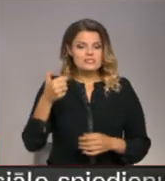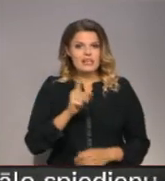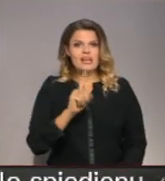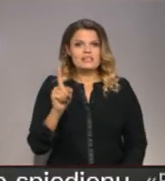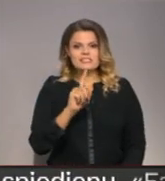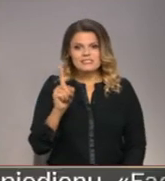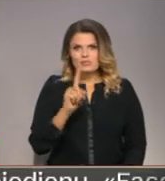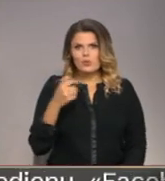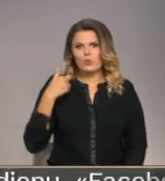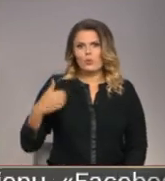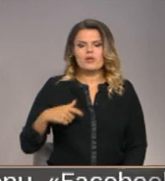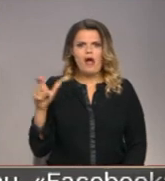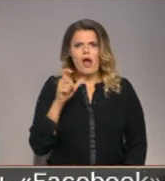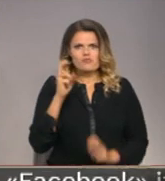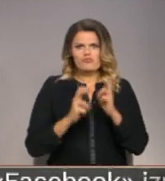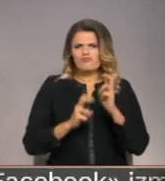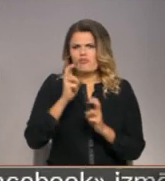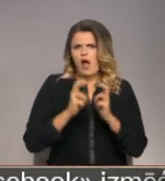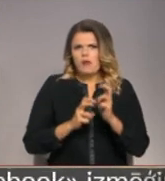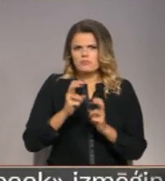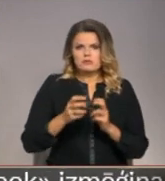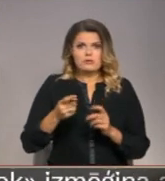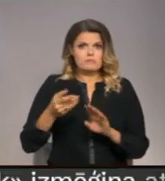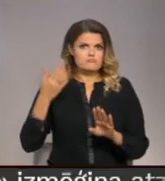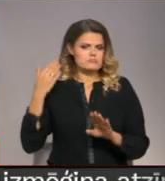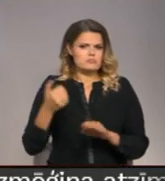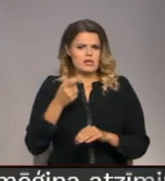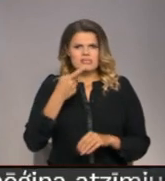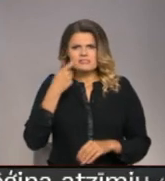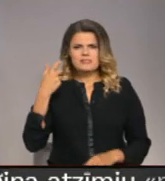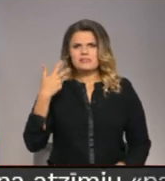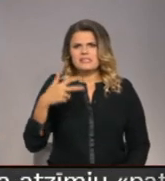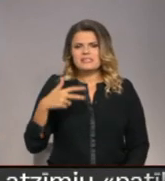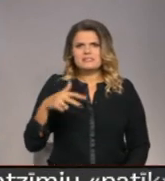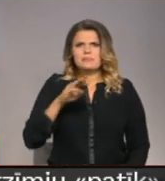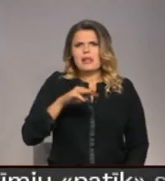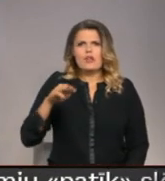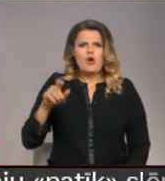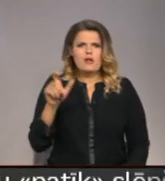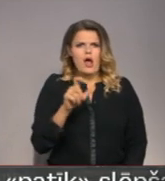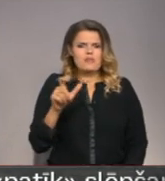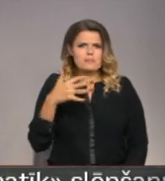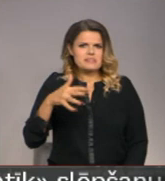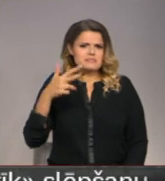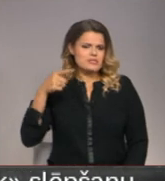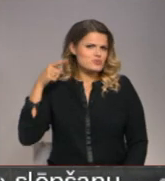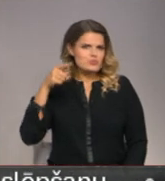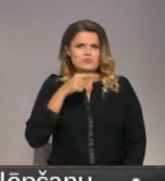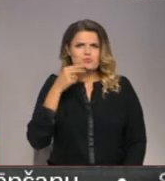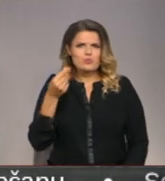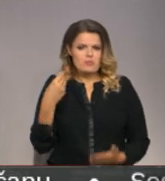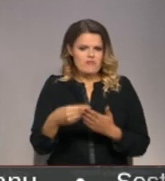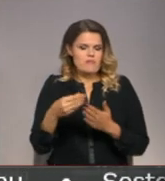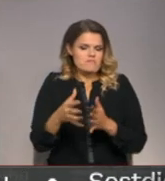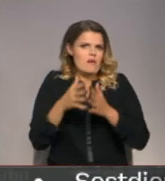fabrikas ziedu laiki. Iepriekšējā gadā saražot 103 miljonu adatu 53 tūkstoši rubļu vērtībā. Tā ir Baltijas